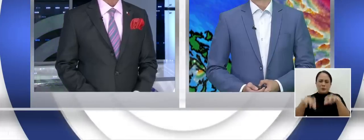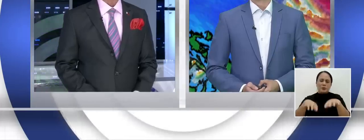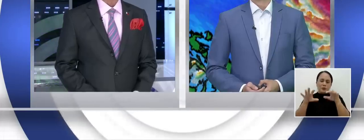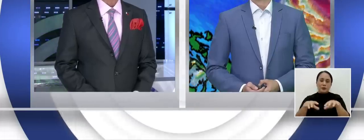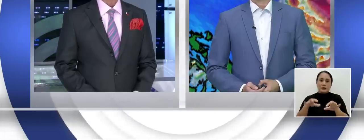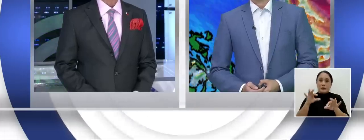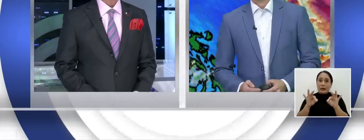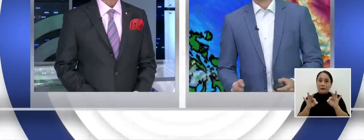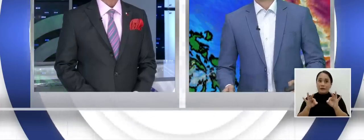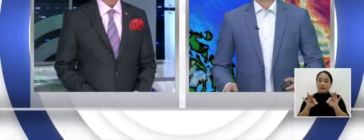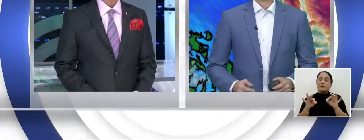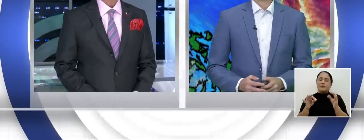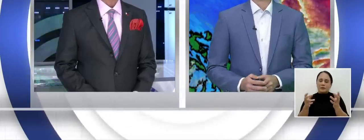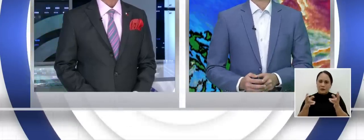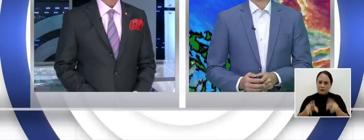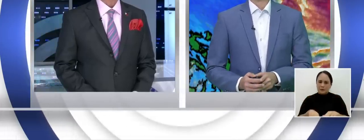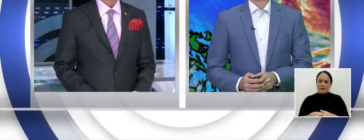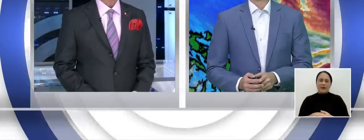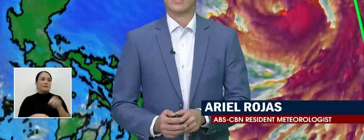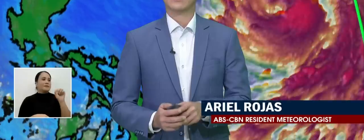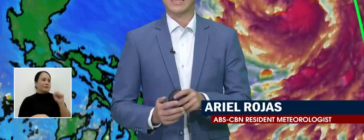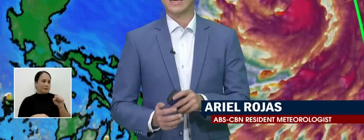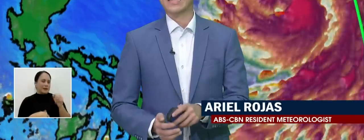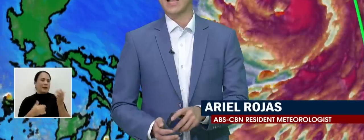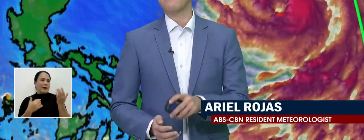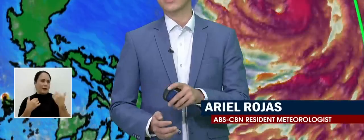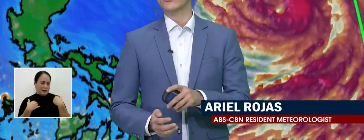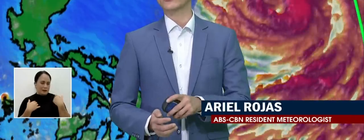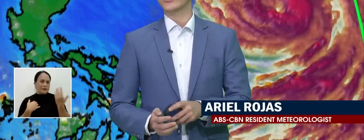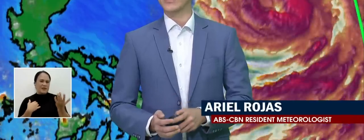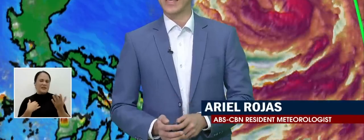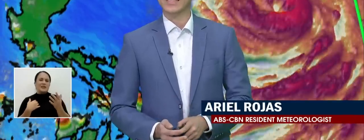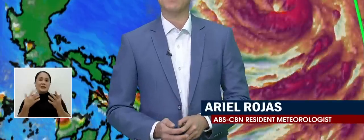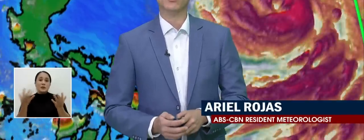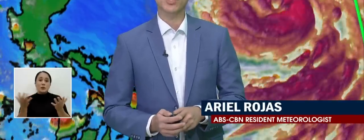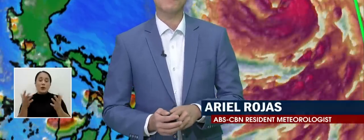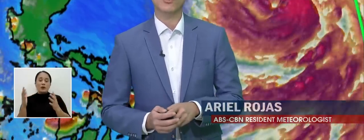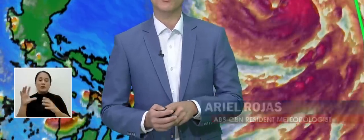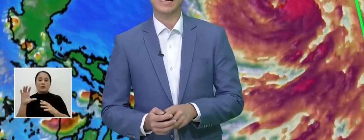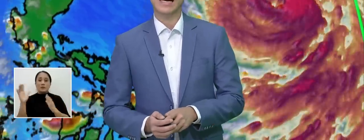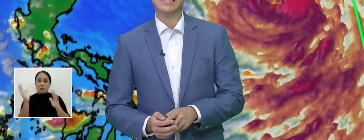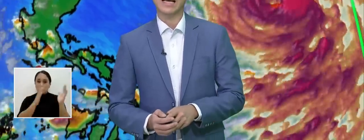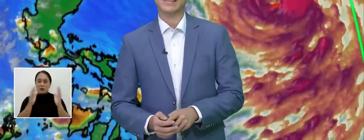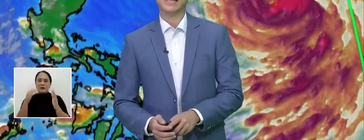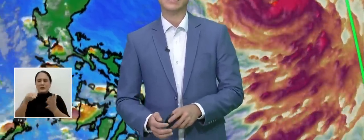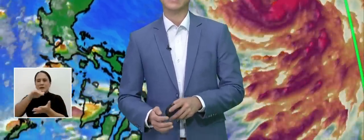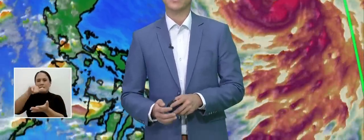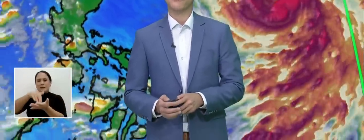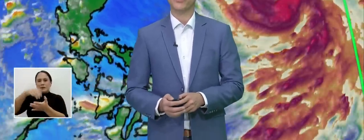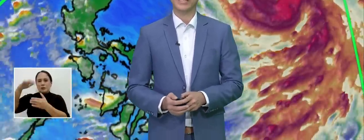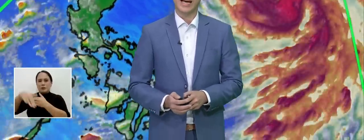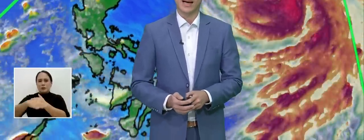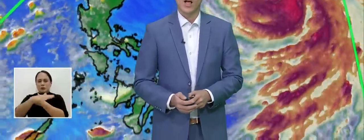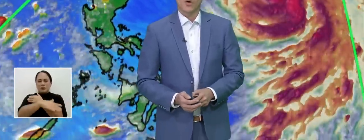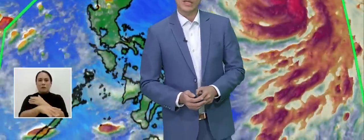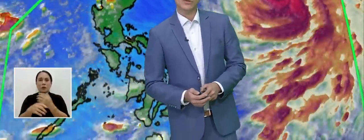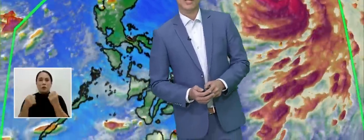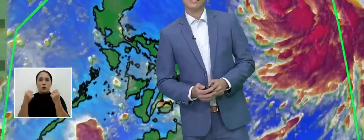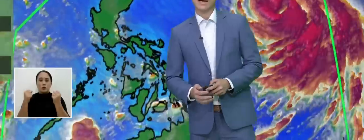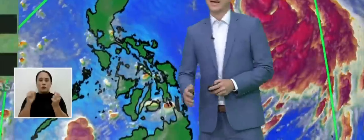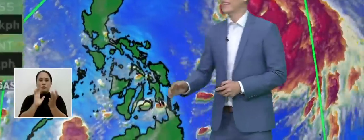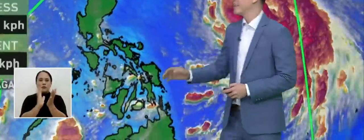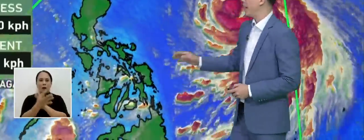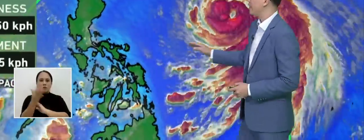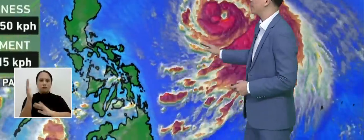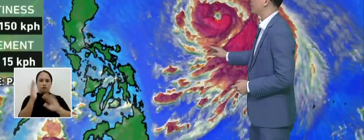sakasakali? Yes, kabayan, nasa gitna pa rin ng dagat ang Bagyong Tsyedeng na patuloy pang lumakas at naging typhoon na. Huli